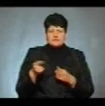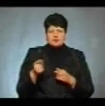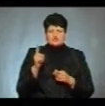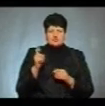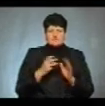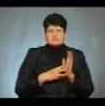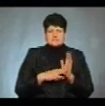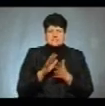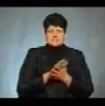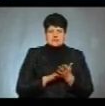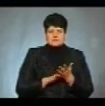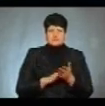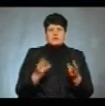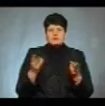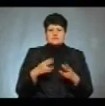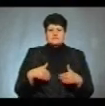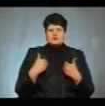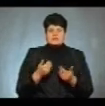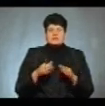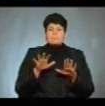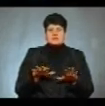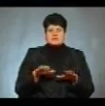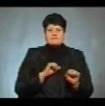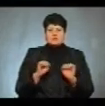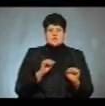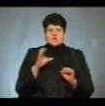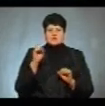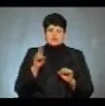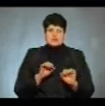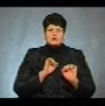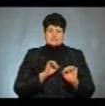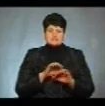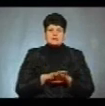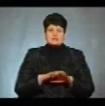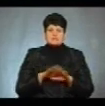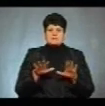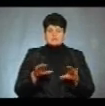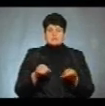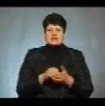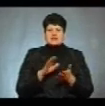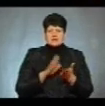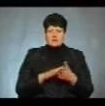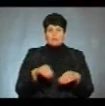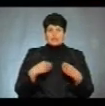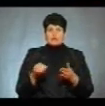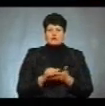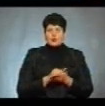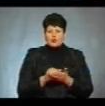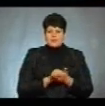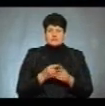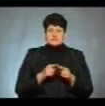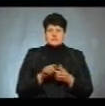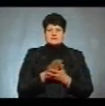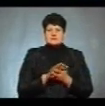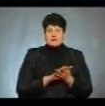заяв. Потрібно звернутися до місцевого управління соціального захисту за місцем реєстрації, подати документи, а це